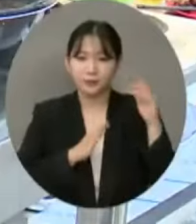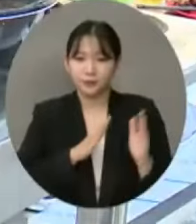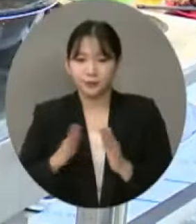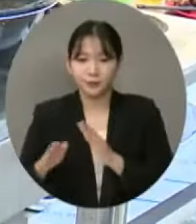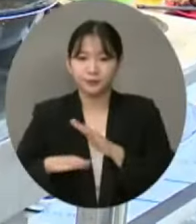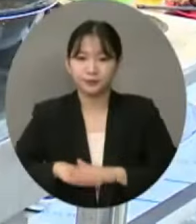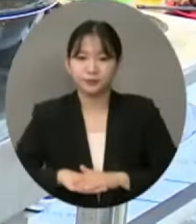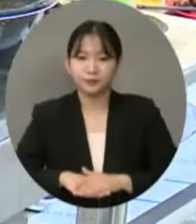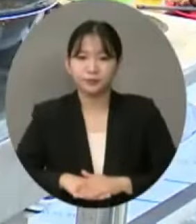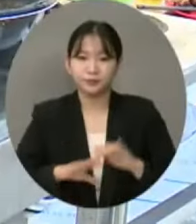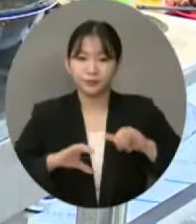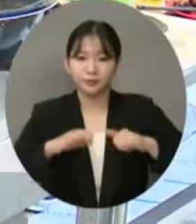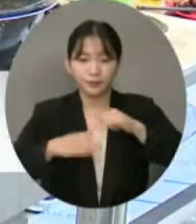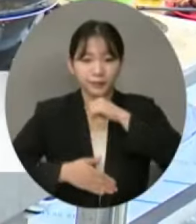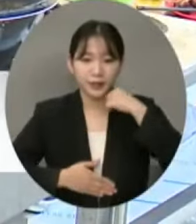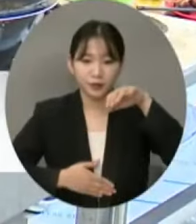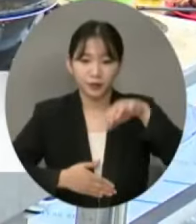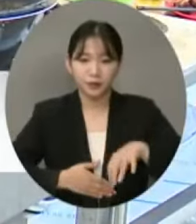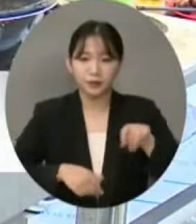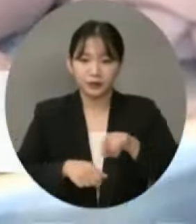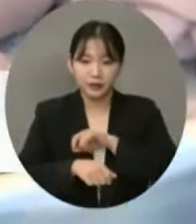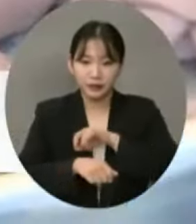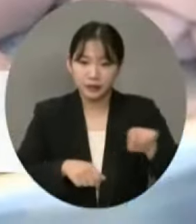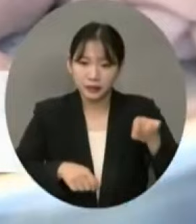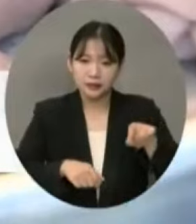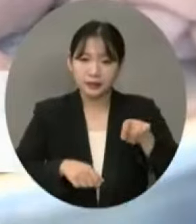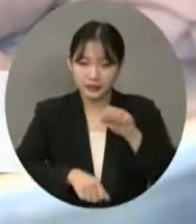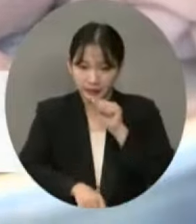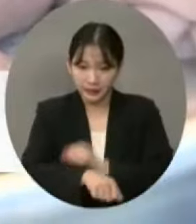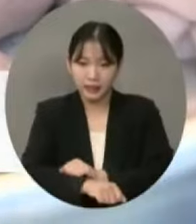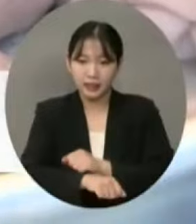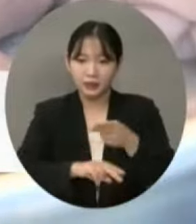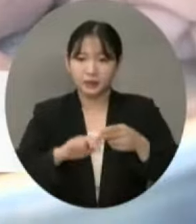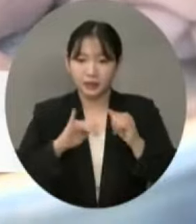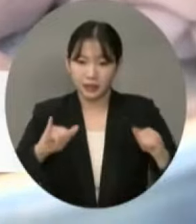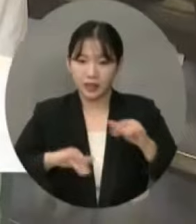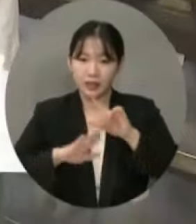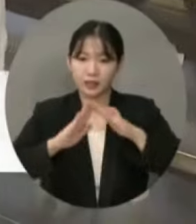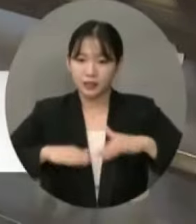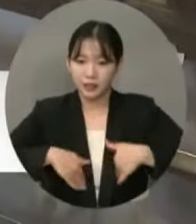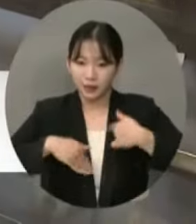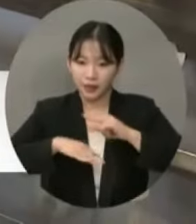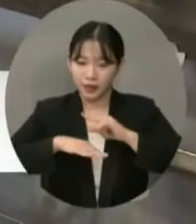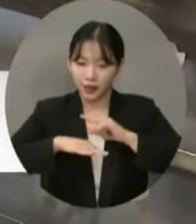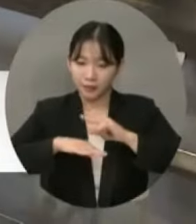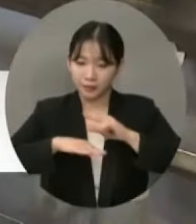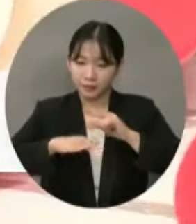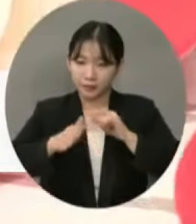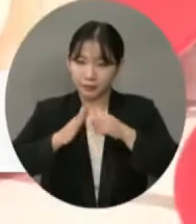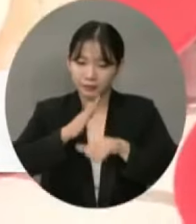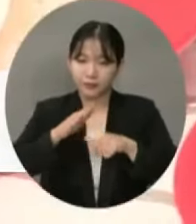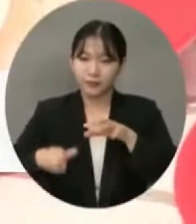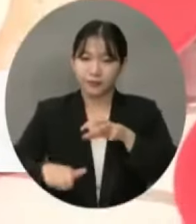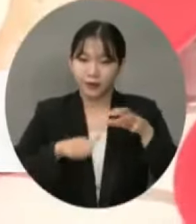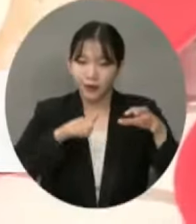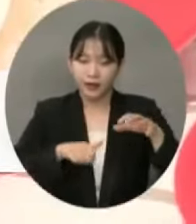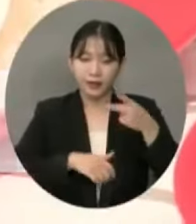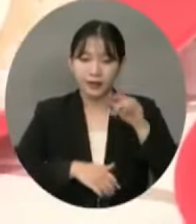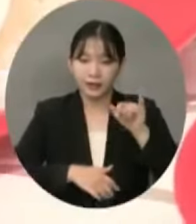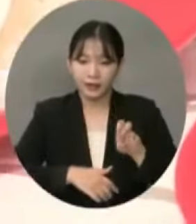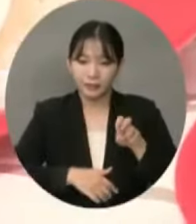준비했어요. 글로벌 미식존에선 특급 요리사들이 향토 식재료를 활용한 딤섬과 바베큐 덮밥 등으로 입과 눈을